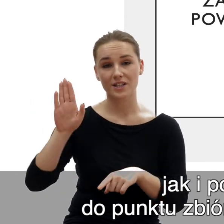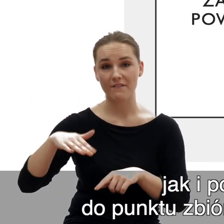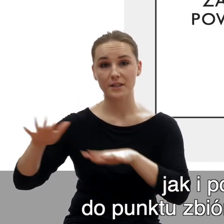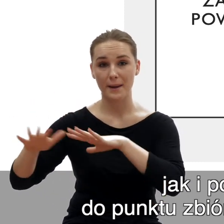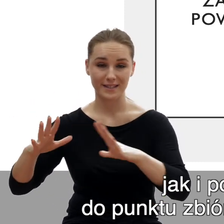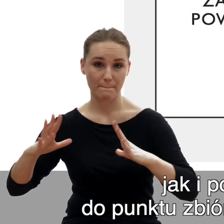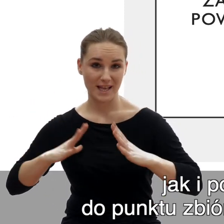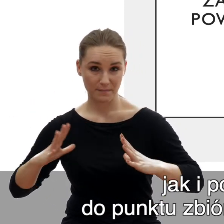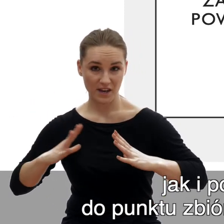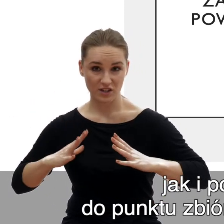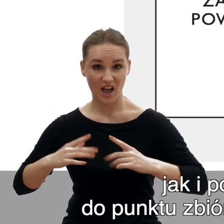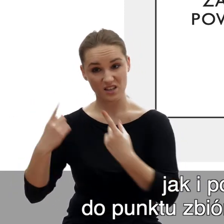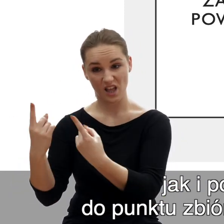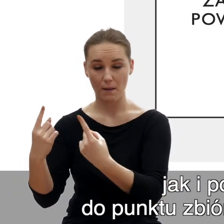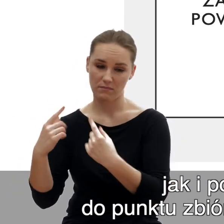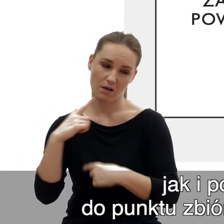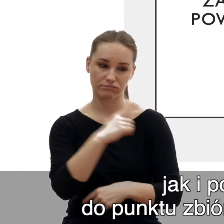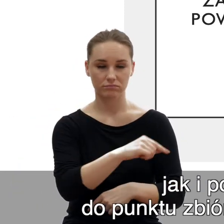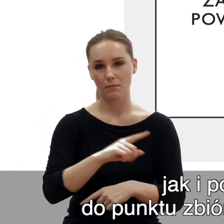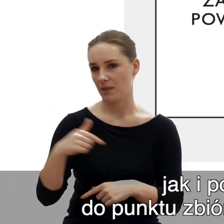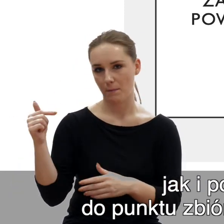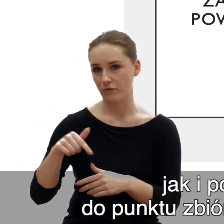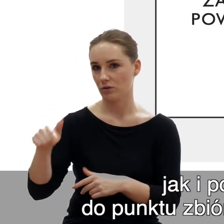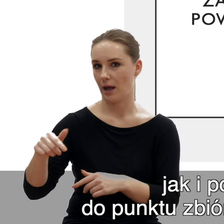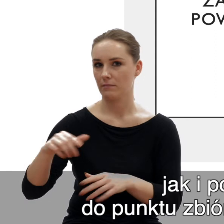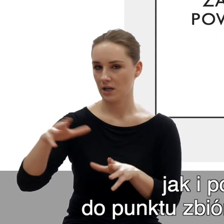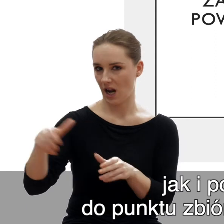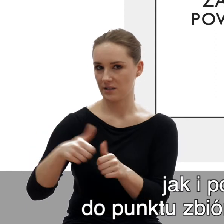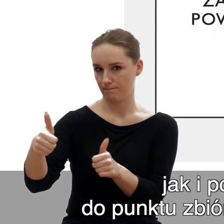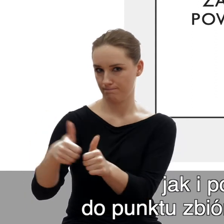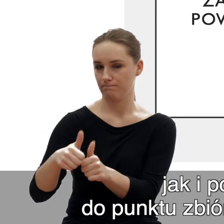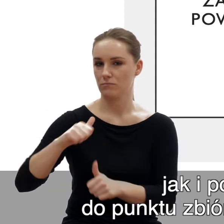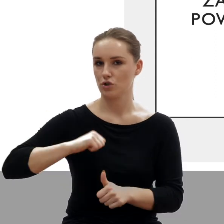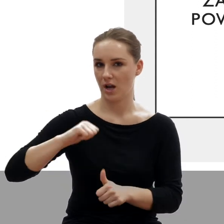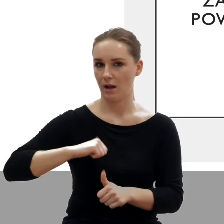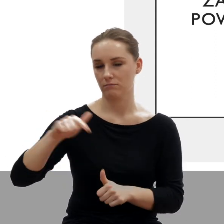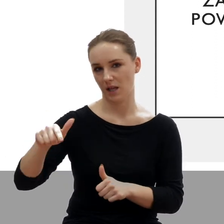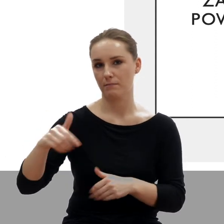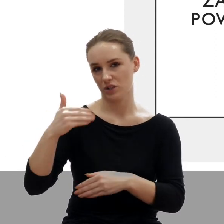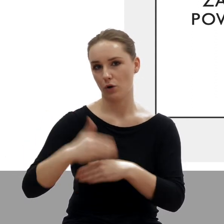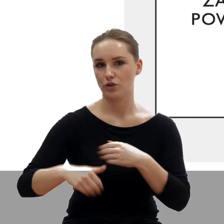do punktu zbiórki, gdzie czeka się na zakończenie działań.